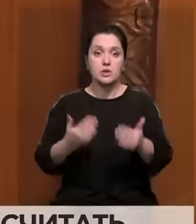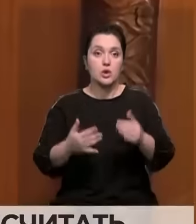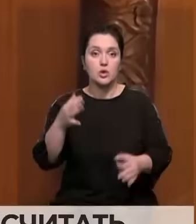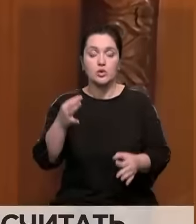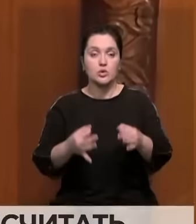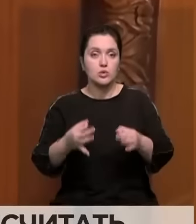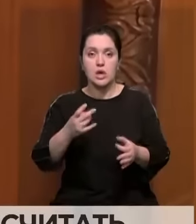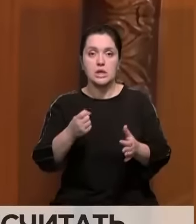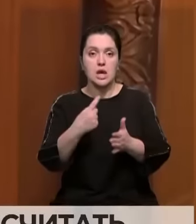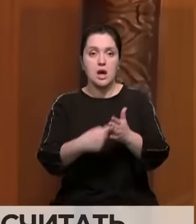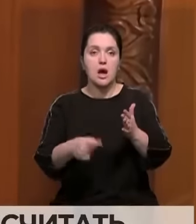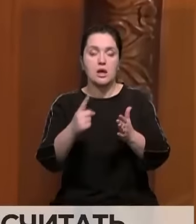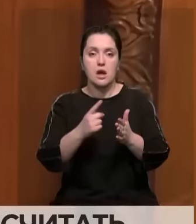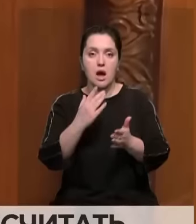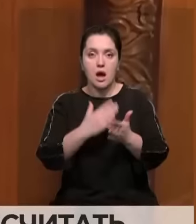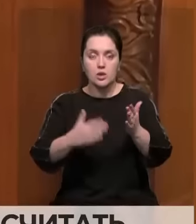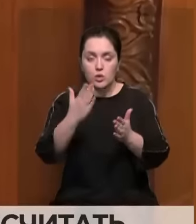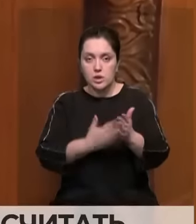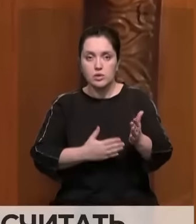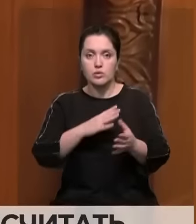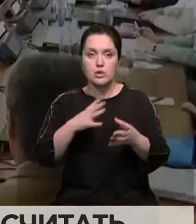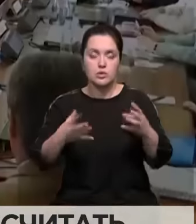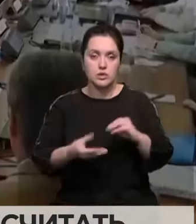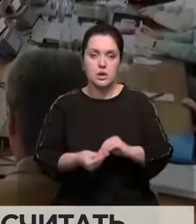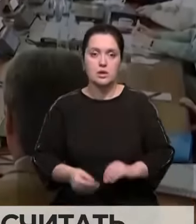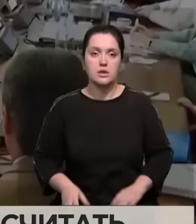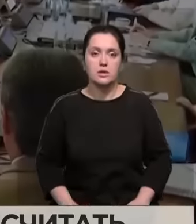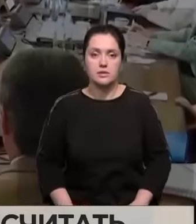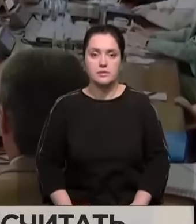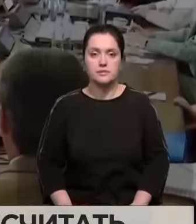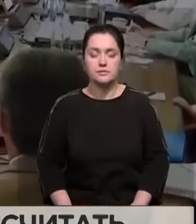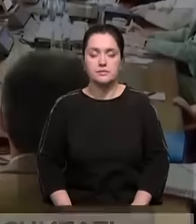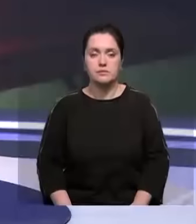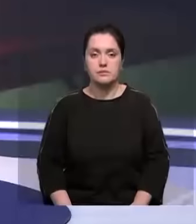суд не аннулирует результаты.